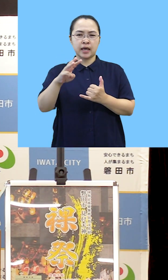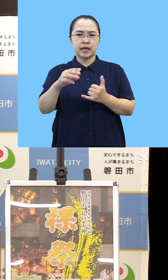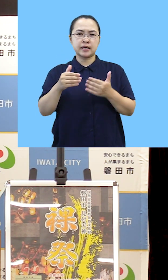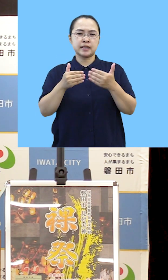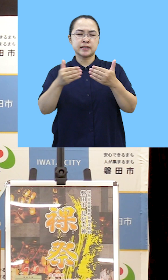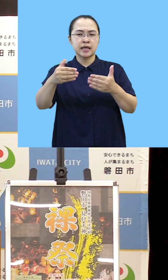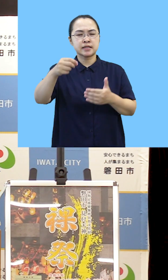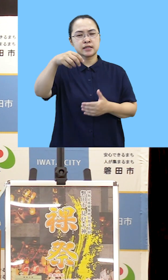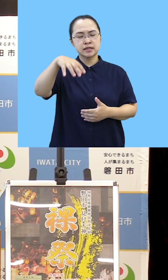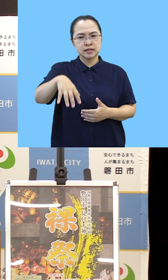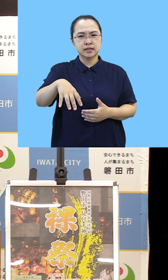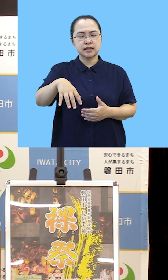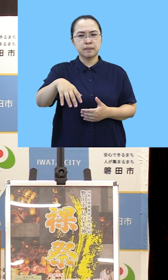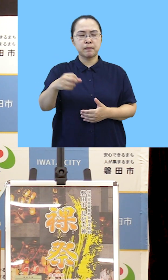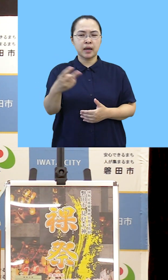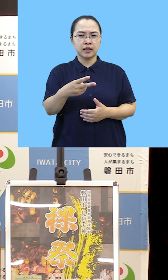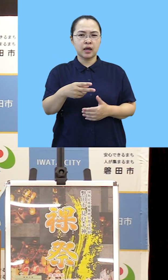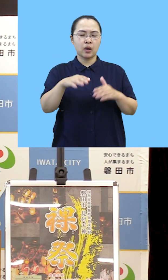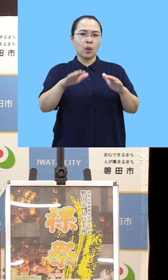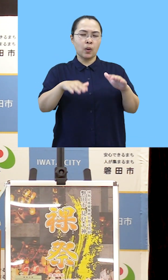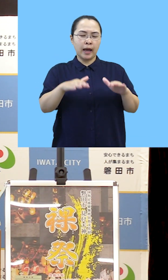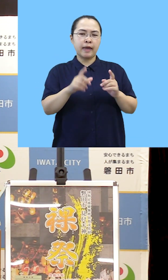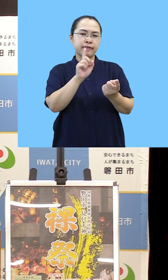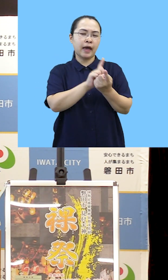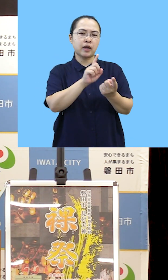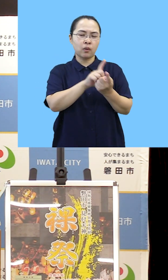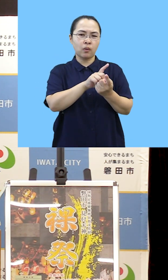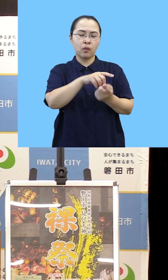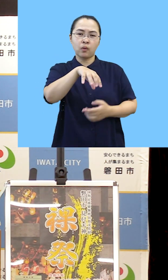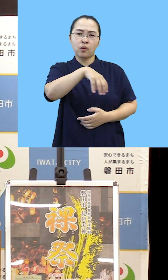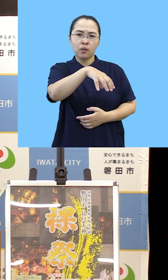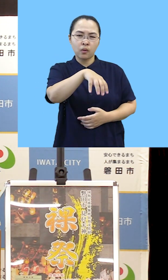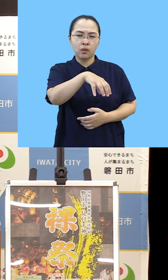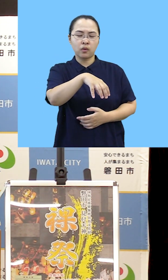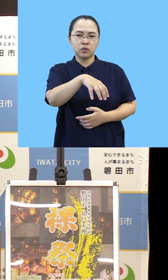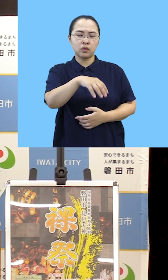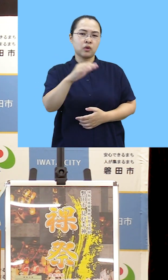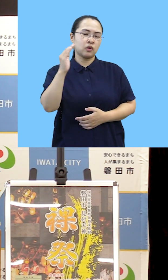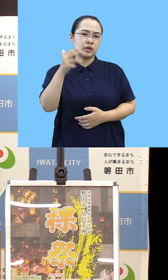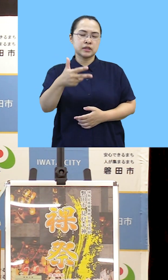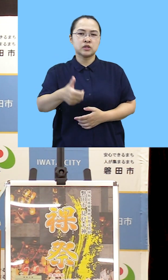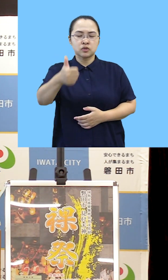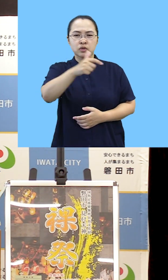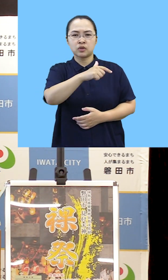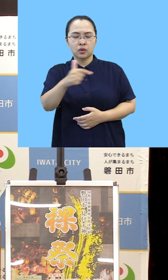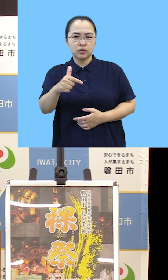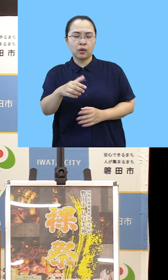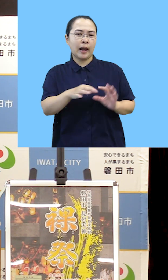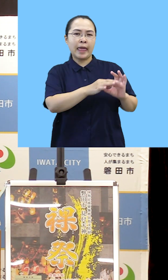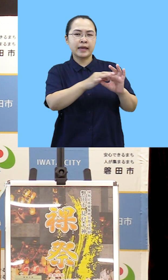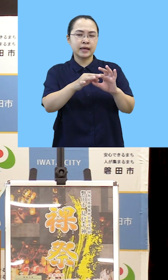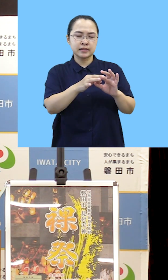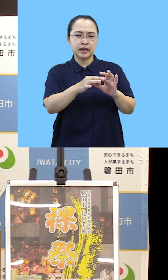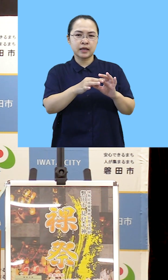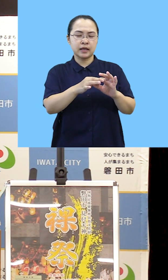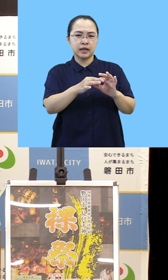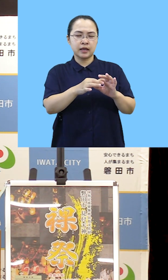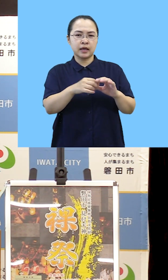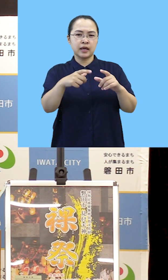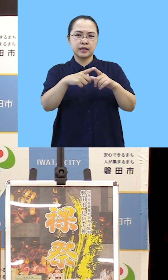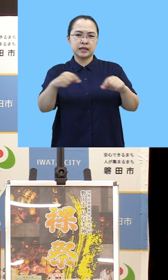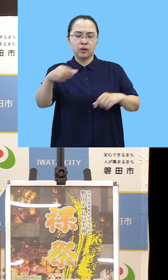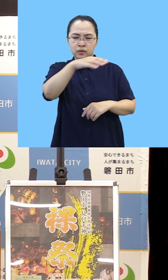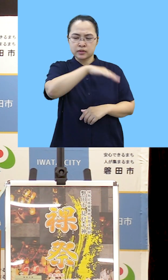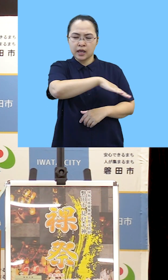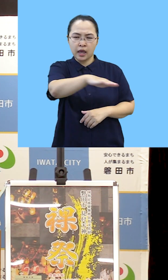進地ないし今回対応しているところの首長さんたちとも連携しながらですね、より日本全体